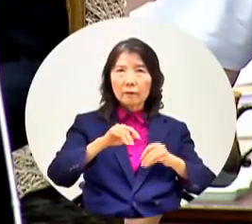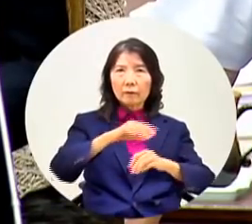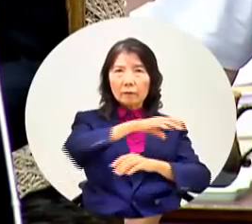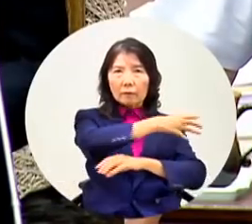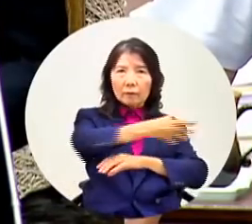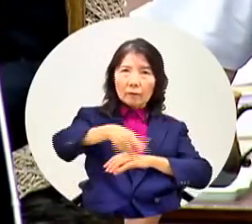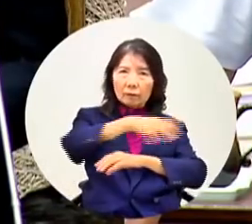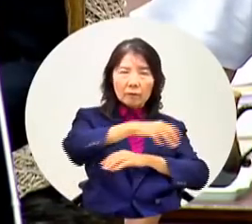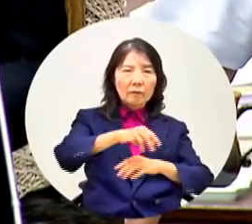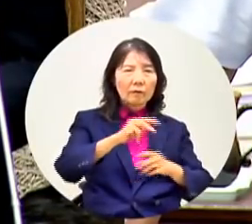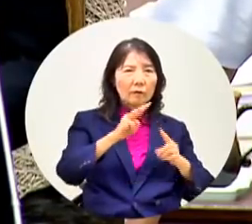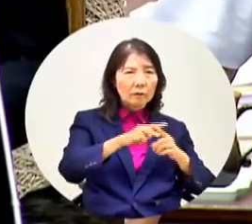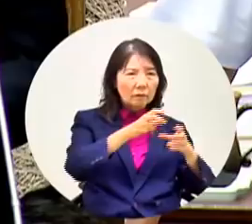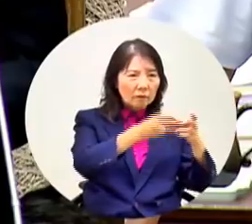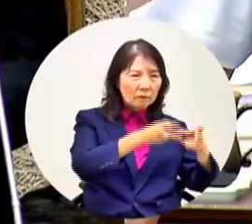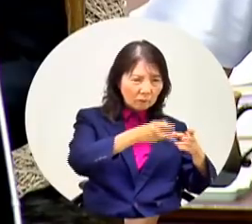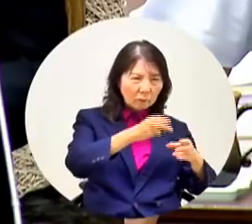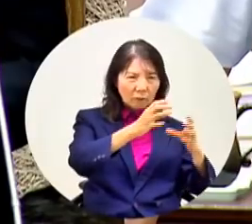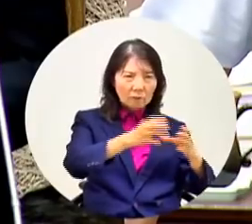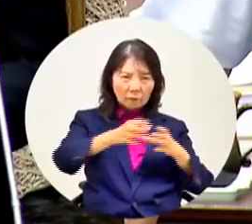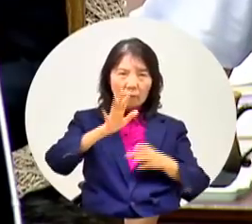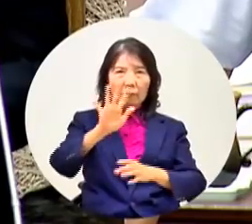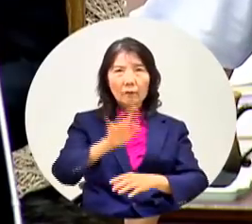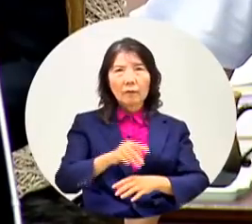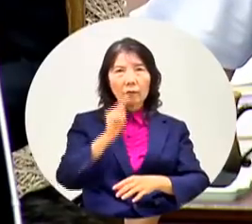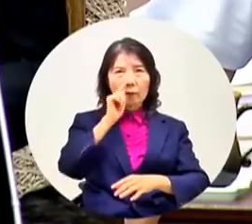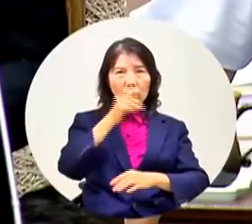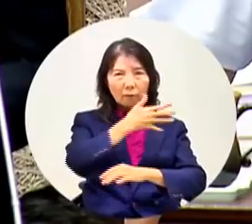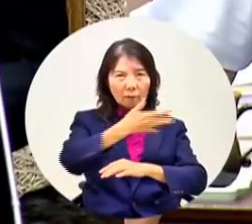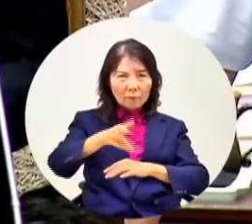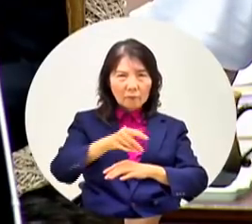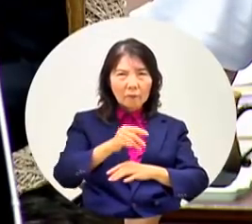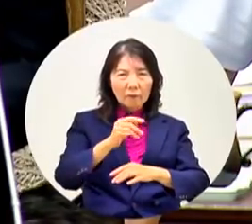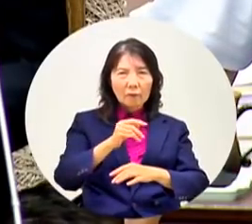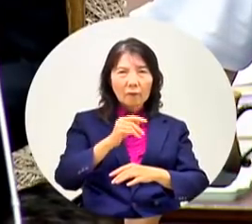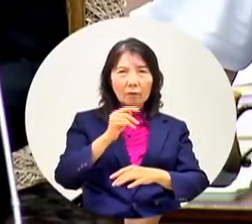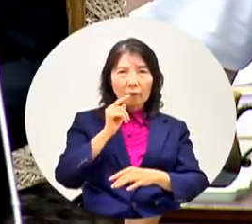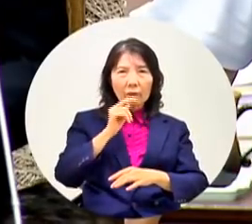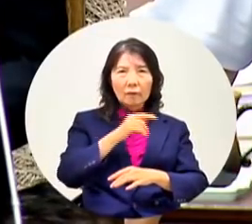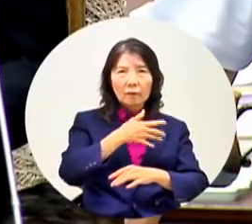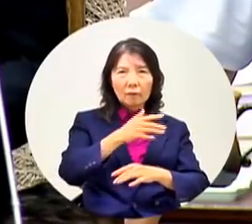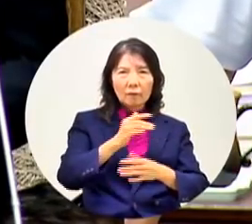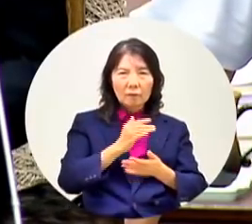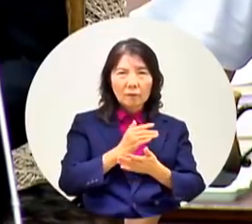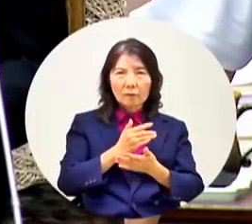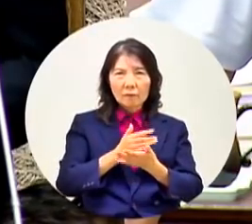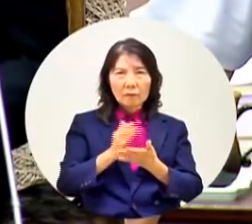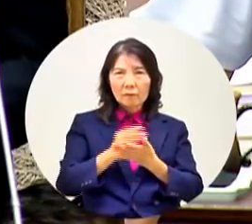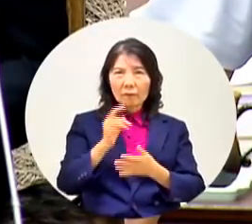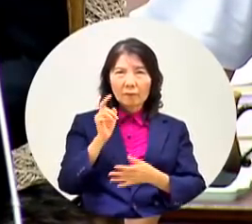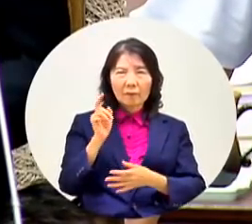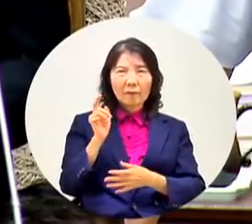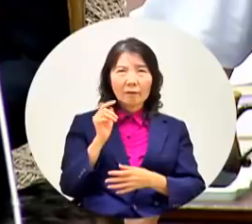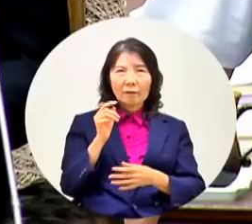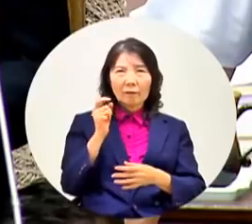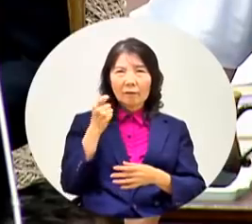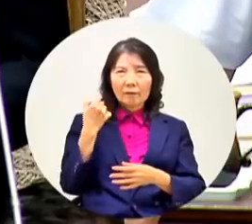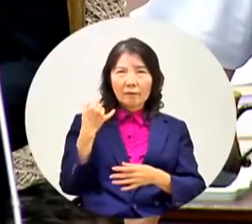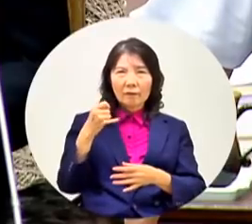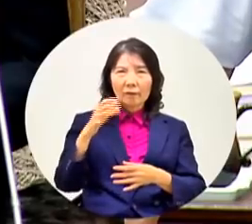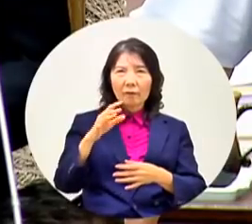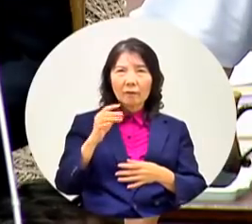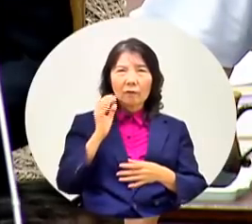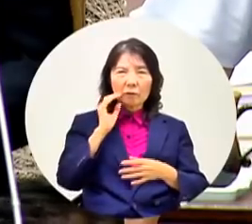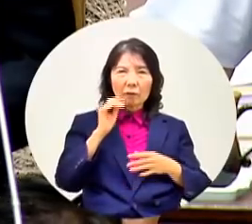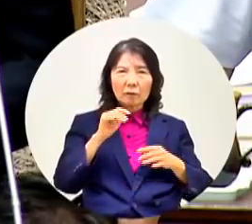工厂嘛。小型工厂有当时啊，咱污水处理有当时啊处理了无理想，有可能伊在暗管甲你排出来，你嘛